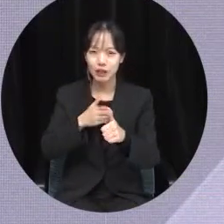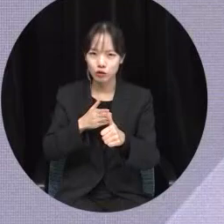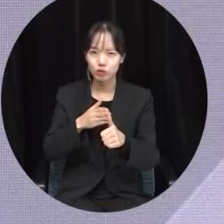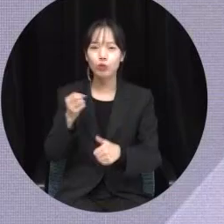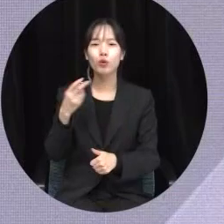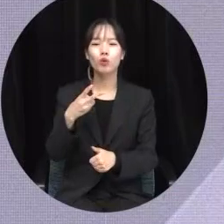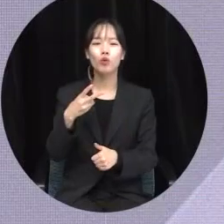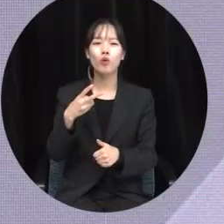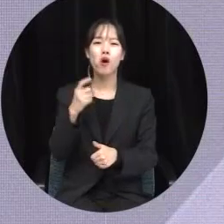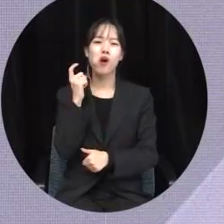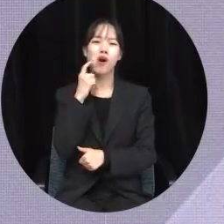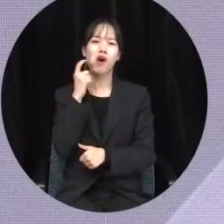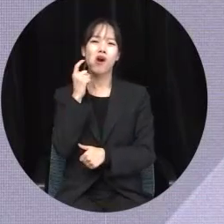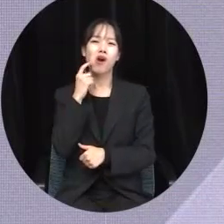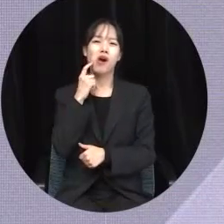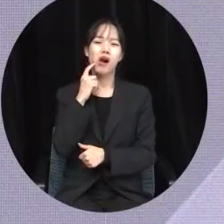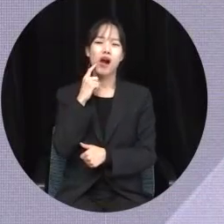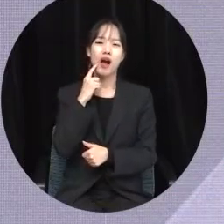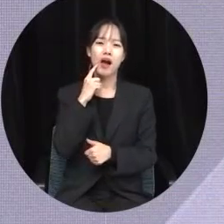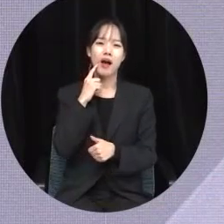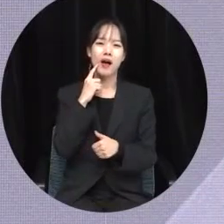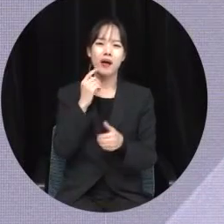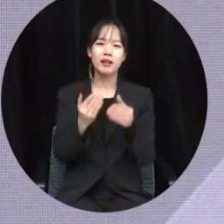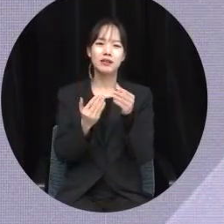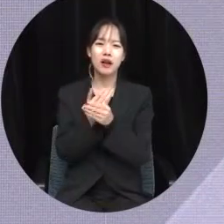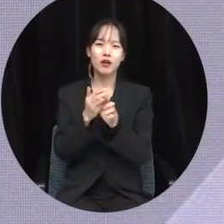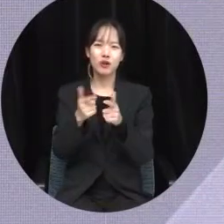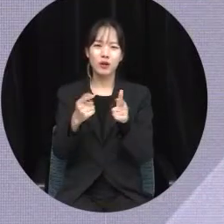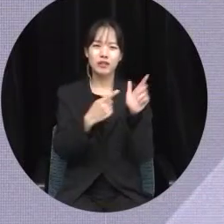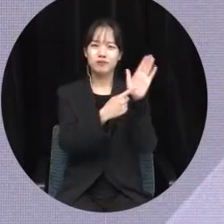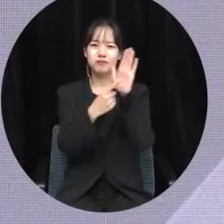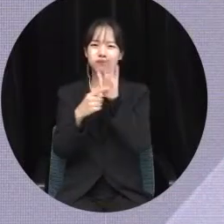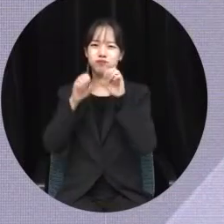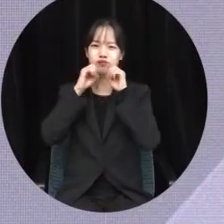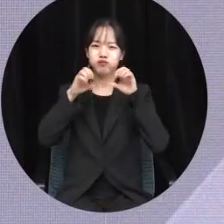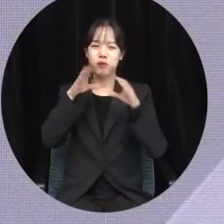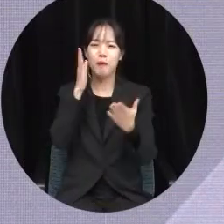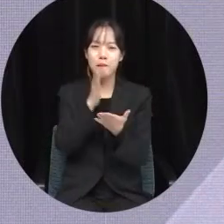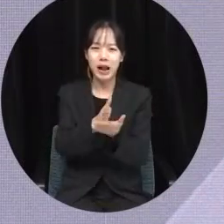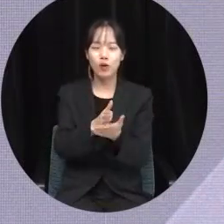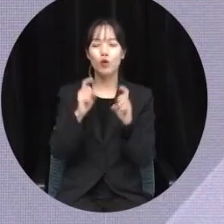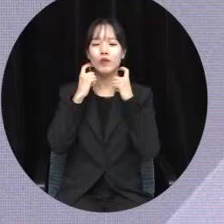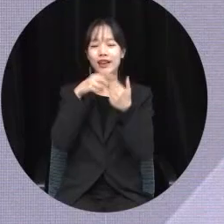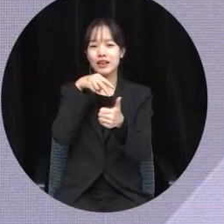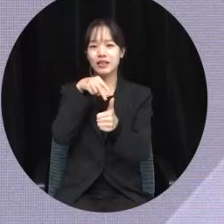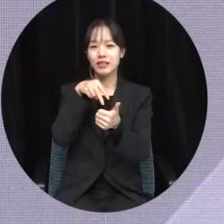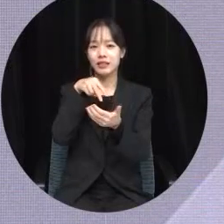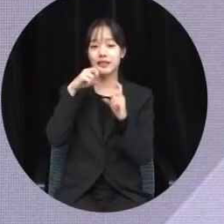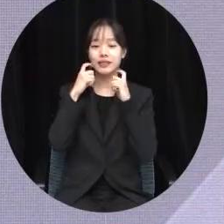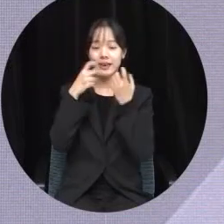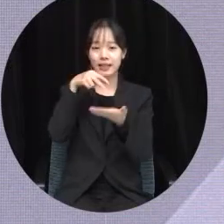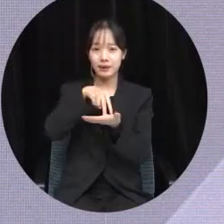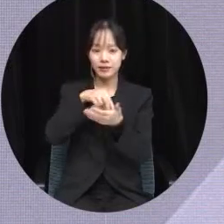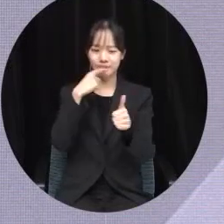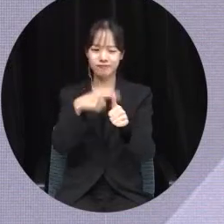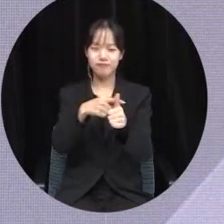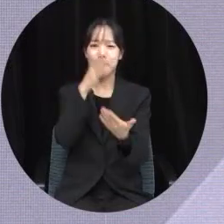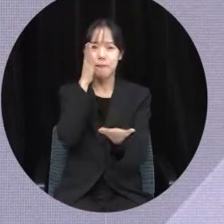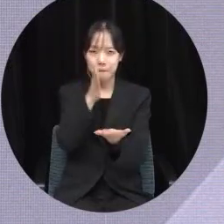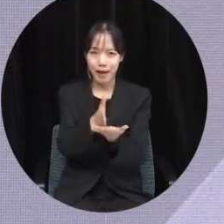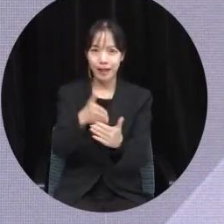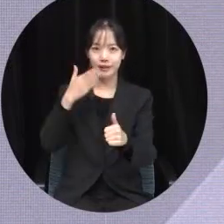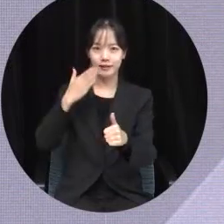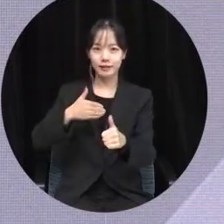허위사실 공표, 상대 후보에 대한 인신공격 혹은 비방하는 발언은 삼가해 주시기